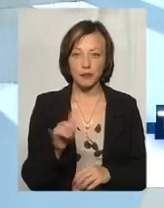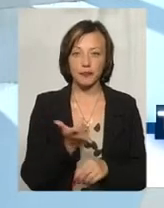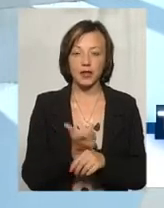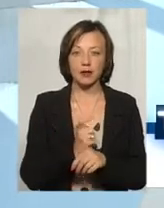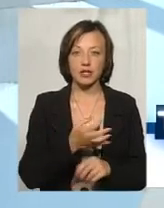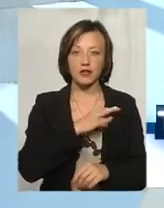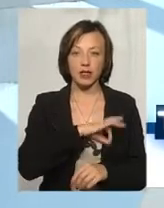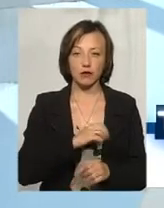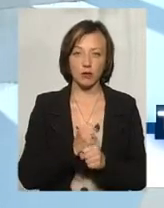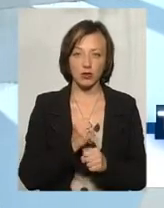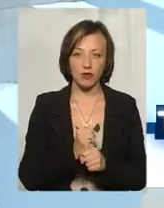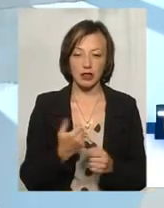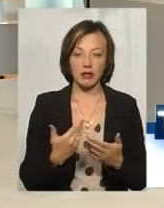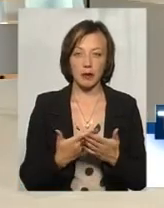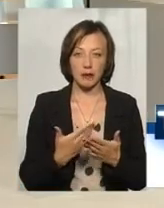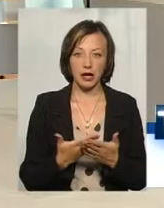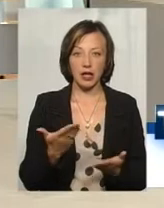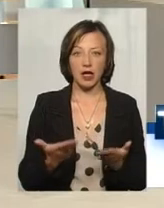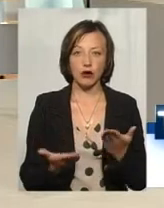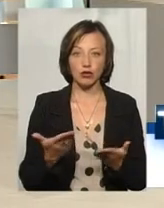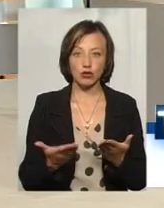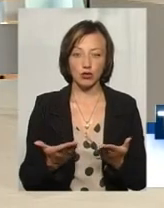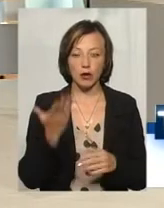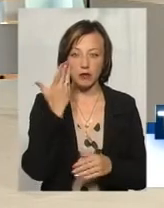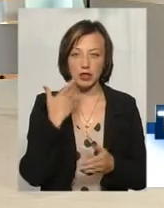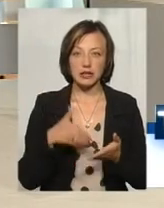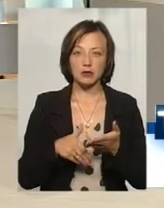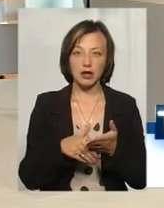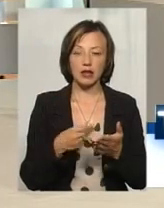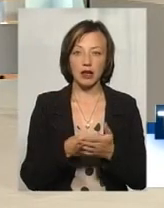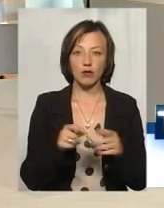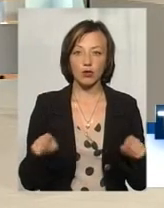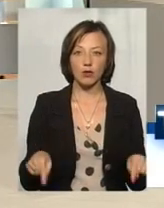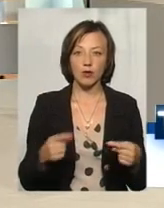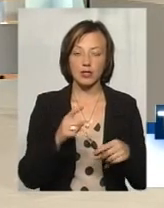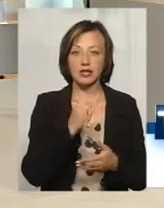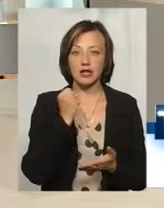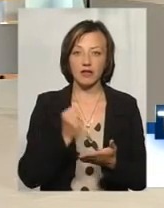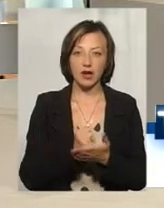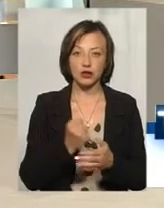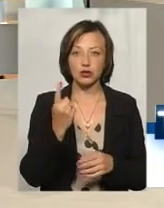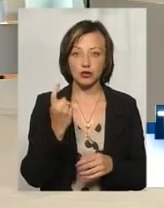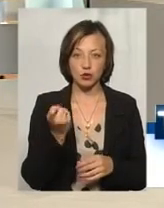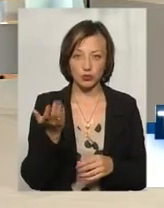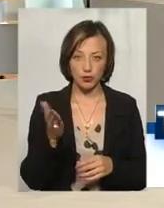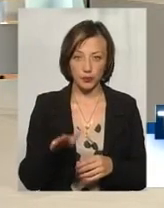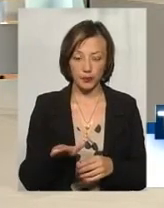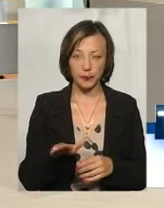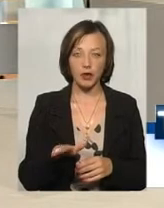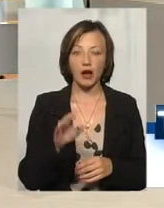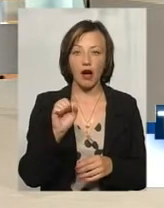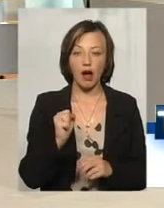більш ефективно працювати. Наприклад, якщо при стимулюючому тарифоутворенні затвердили 100 одиниць,